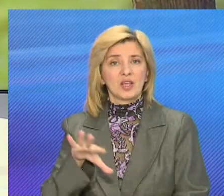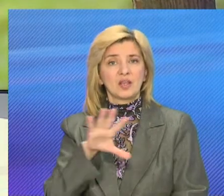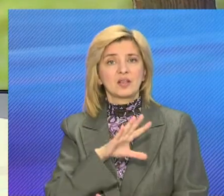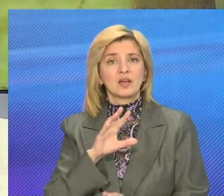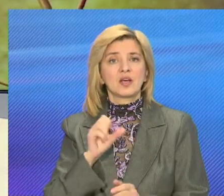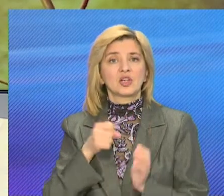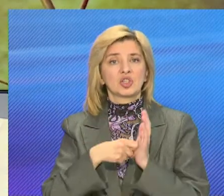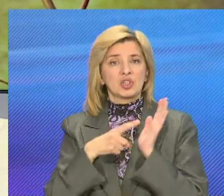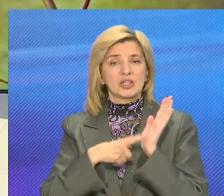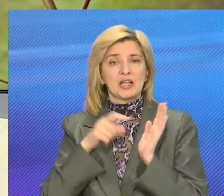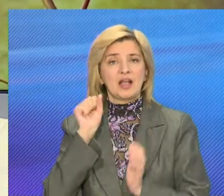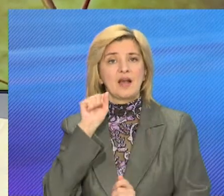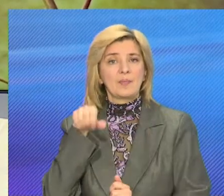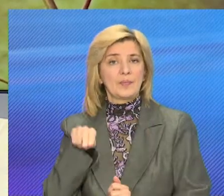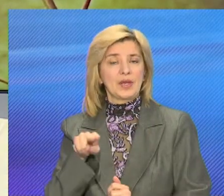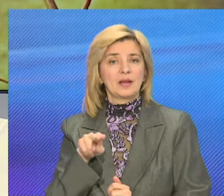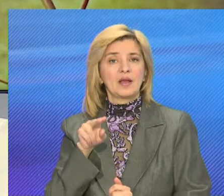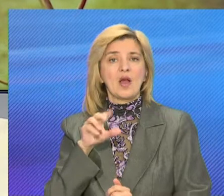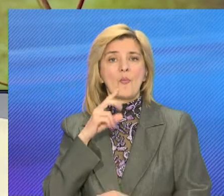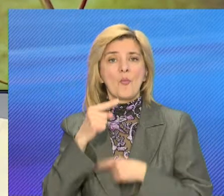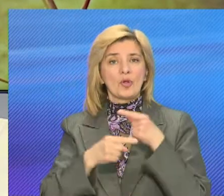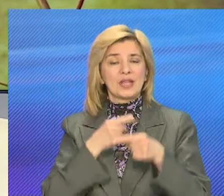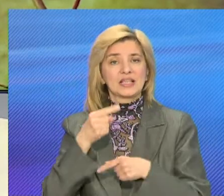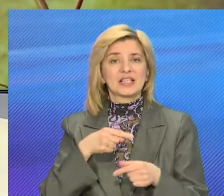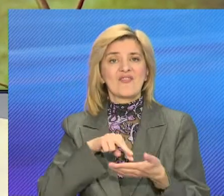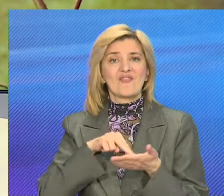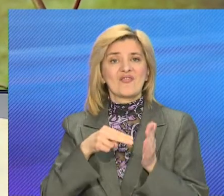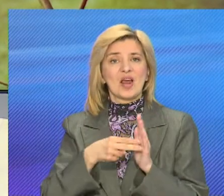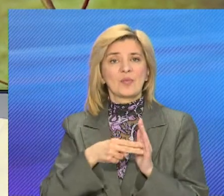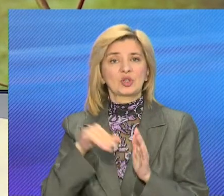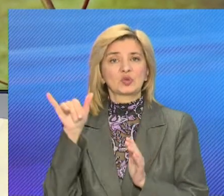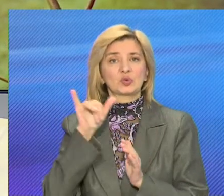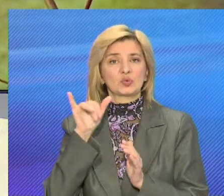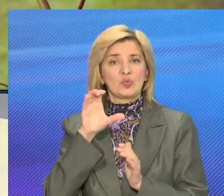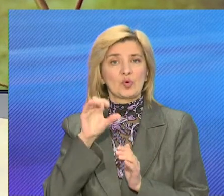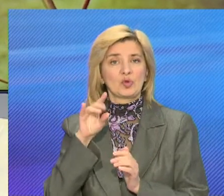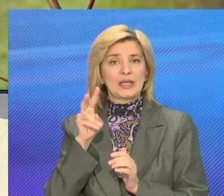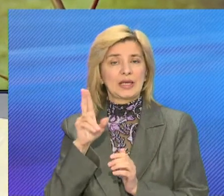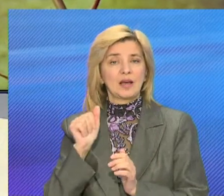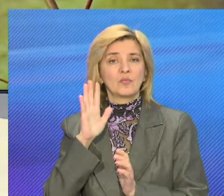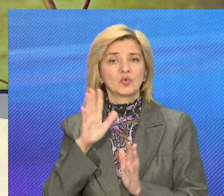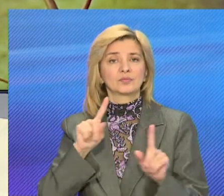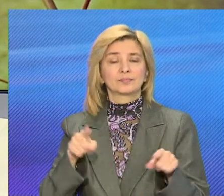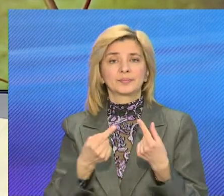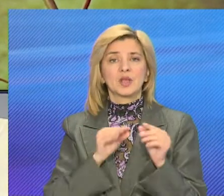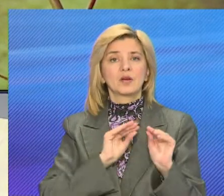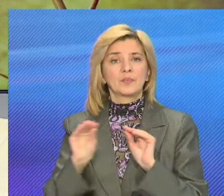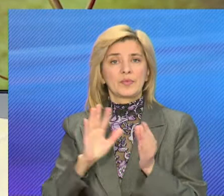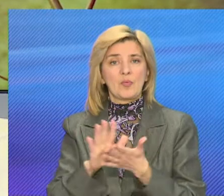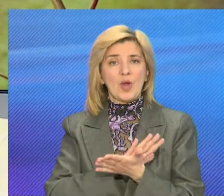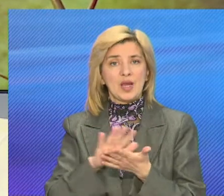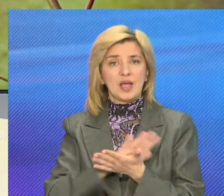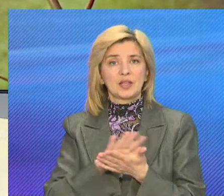краіне, 16 красавіка. Па традыцыі ў рамках суботніка ўвага будзе сканцэнтравана на добраўпарадкаванні населеных пунктаў,